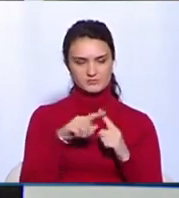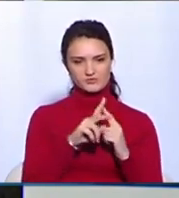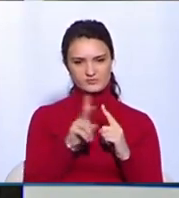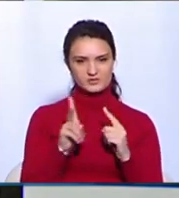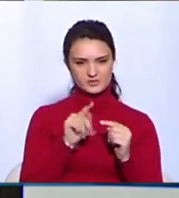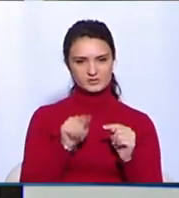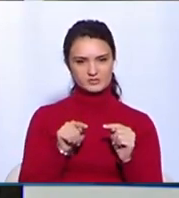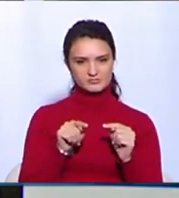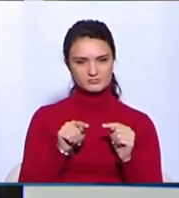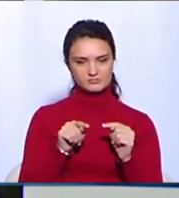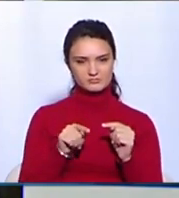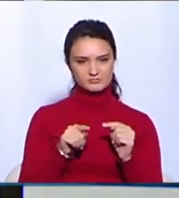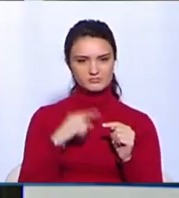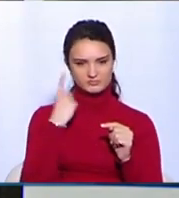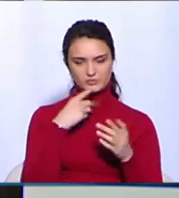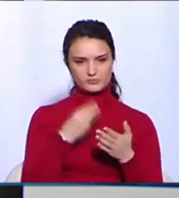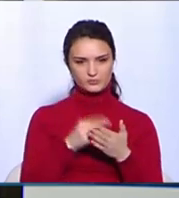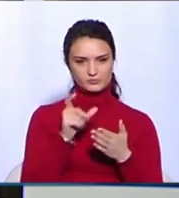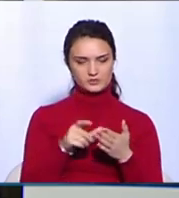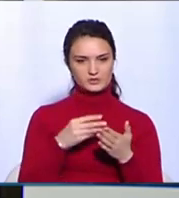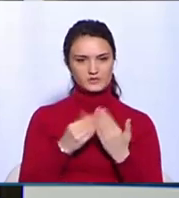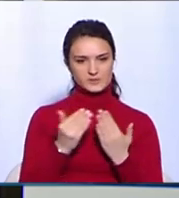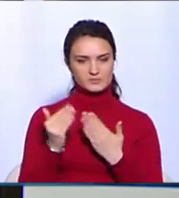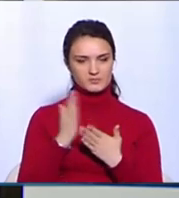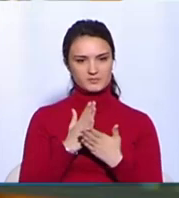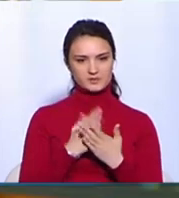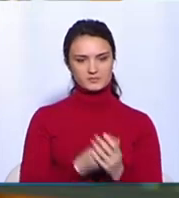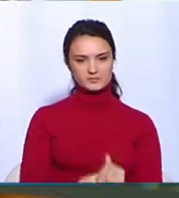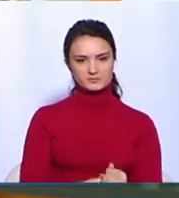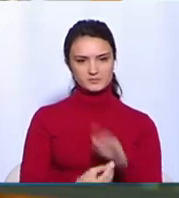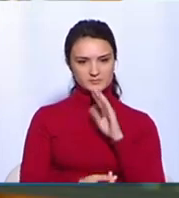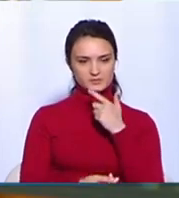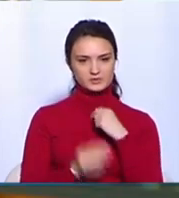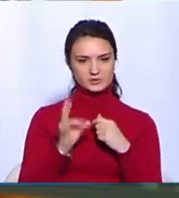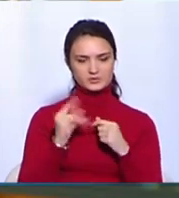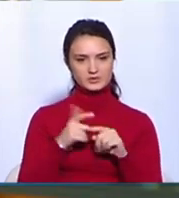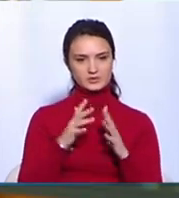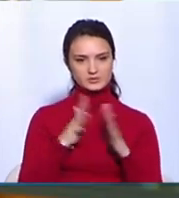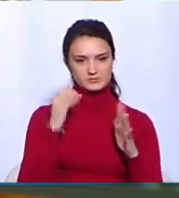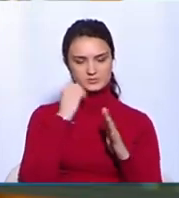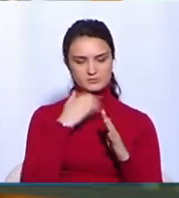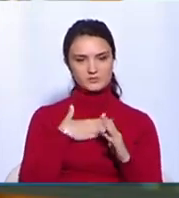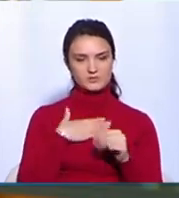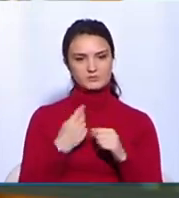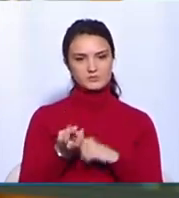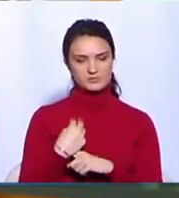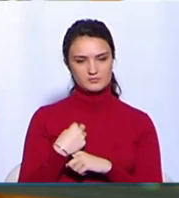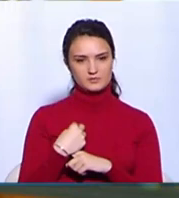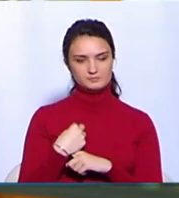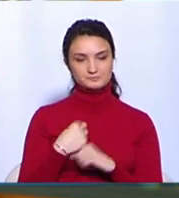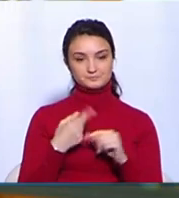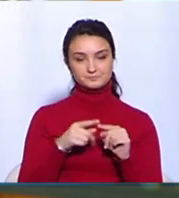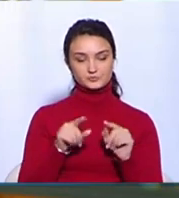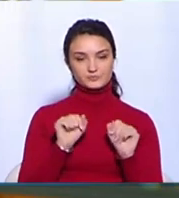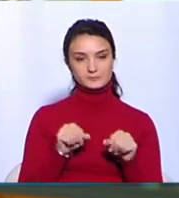რომელთაც გარკვეული პიროვნული თავისებურებები ახასიათებს. გაბატონ ნინო, ძალიან დიდი მადლობა ჩვენთან სტუმრობისთვის,